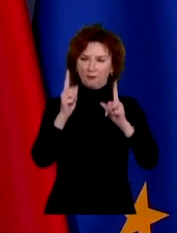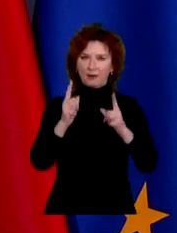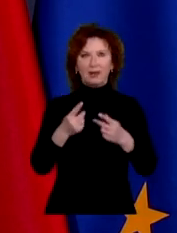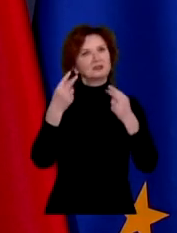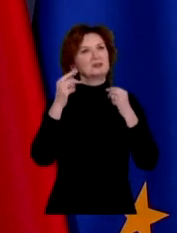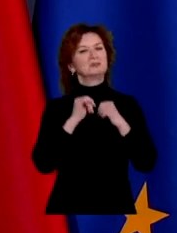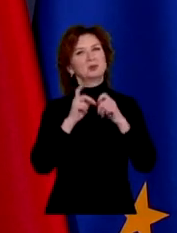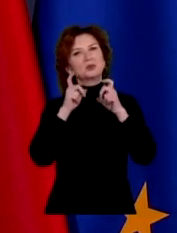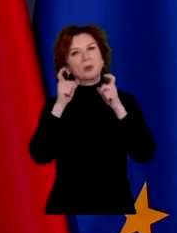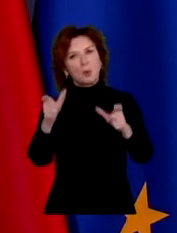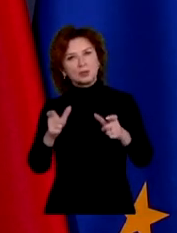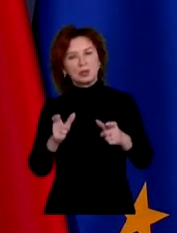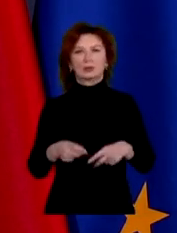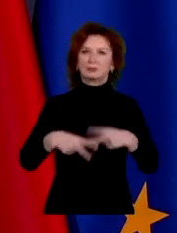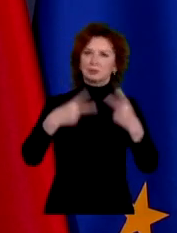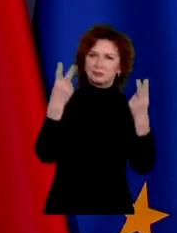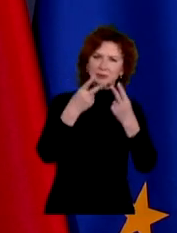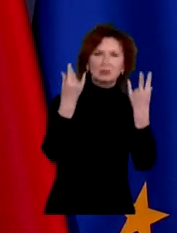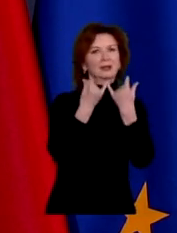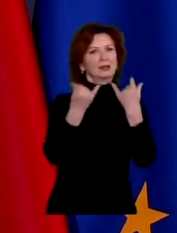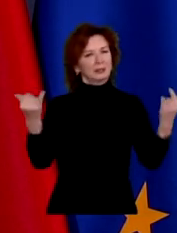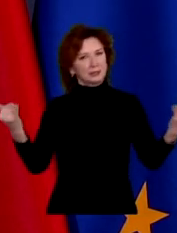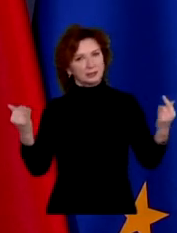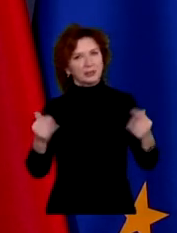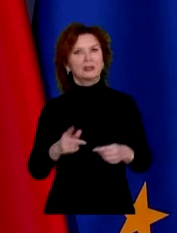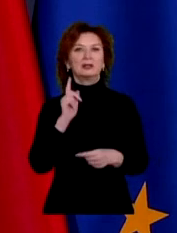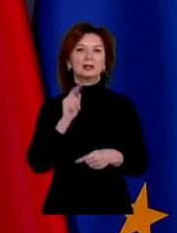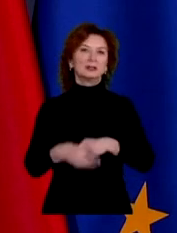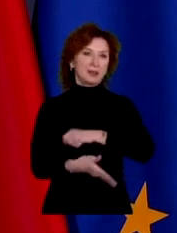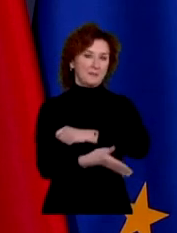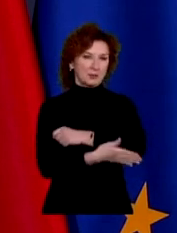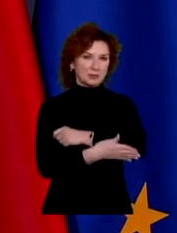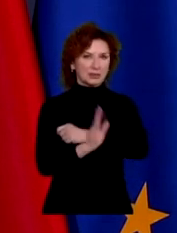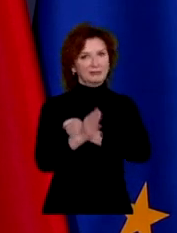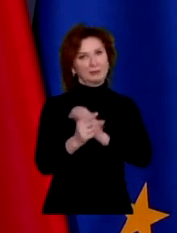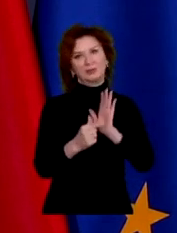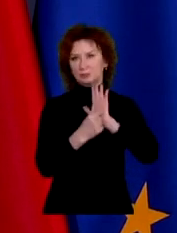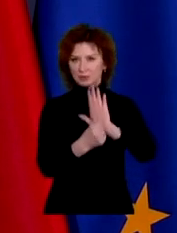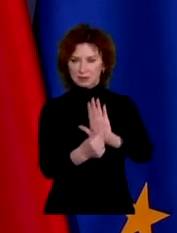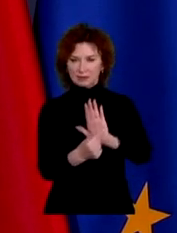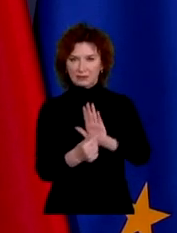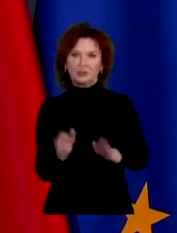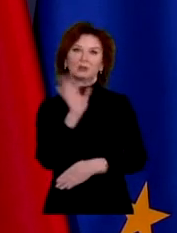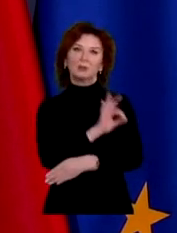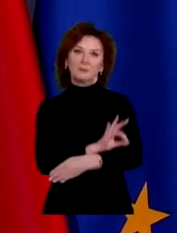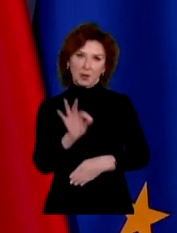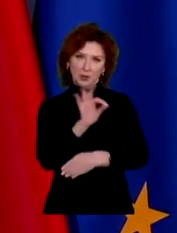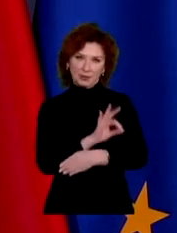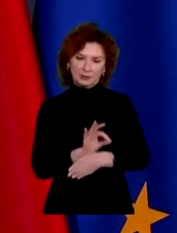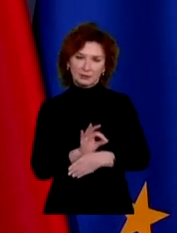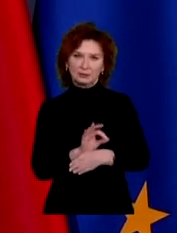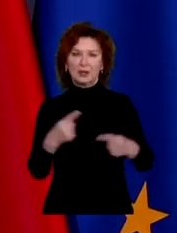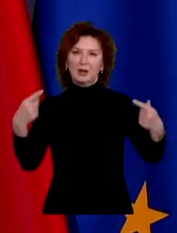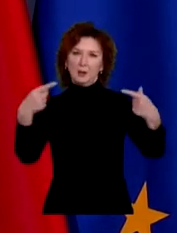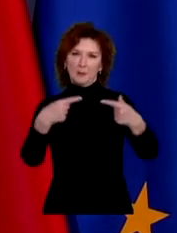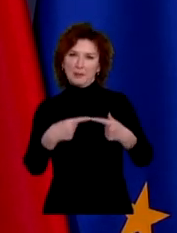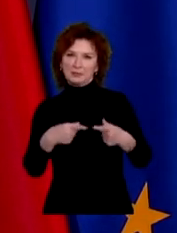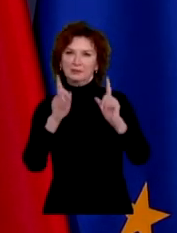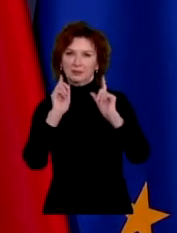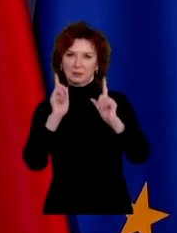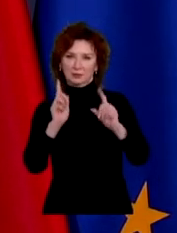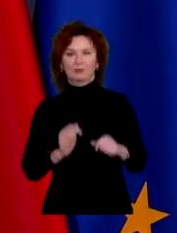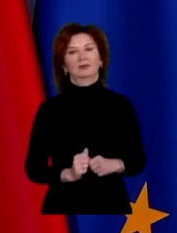innych interesariuszy i na tej podstawie zostanie przedstawiony projekt, który uwzględnia część z tych uwag. Po tym odbędą się